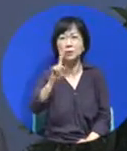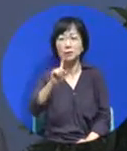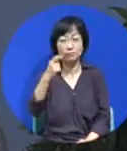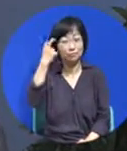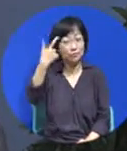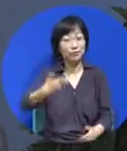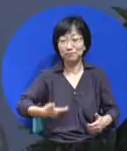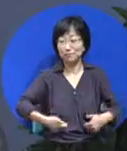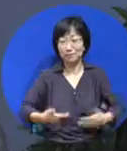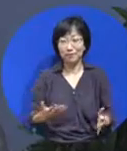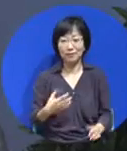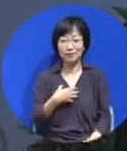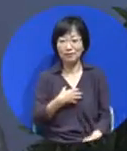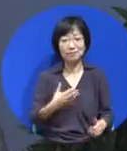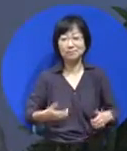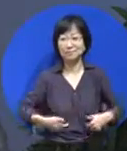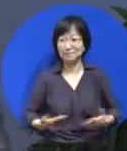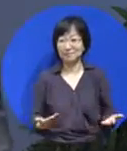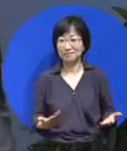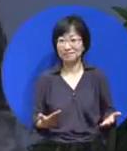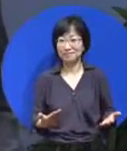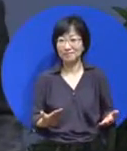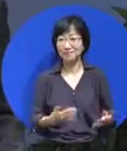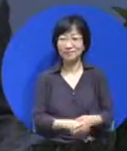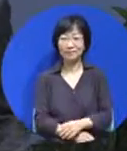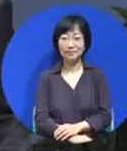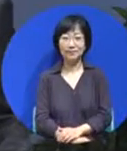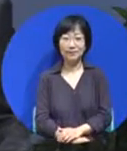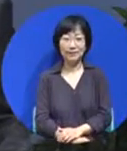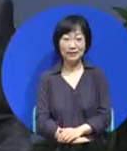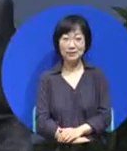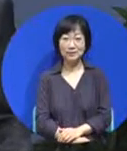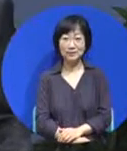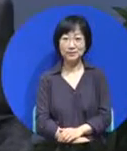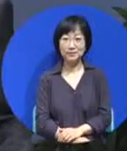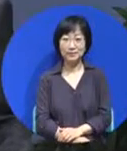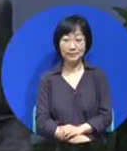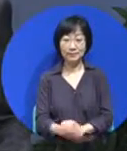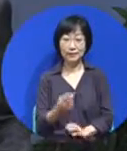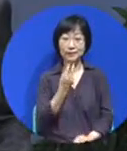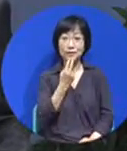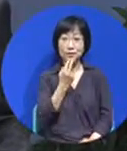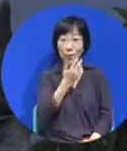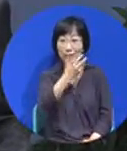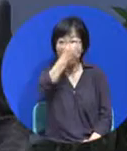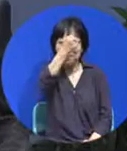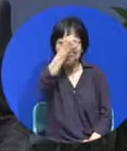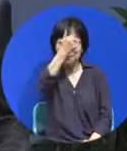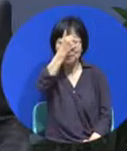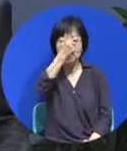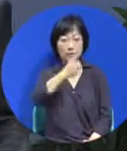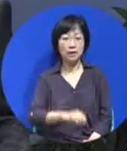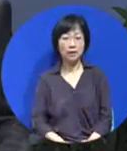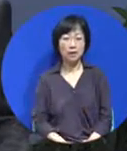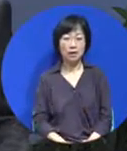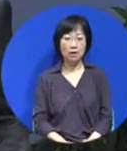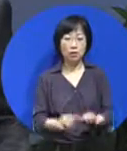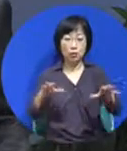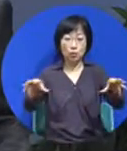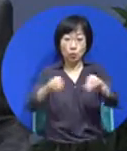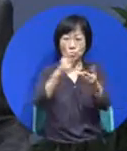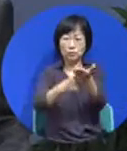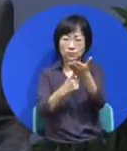I do?" 여러분 아시다시피. 총리가 됐을 때도 교만해지지 않았습니다. And as you know well, when he became the governor of